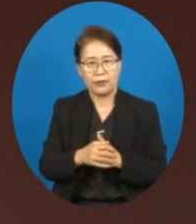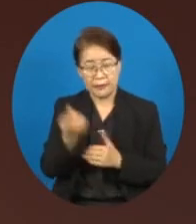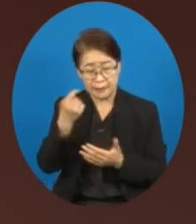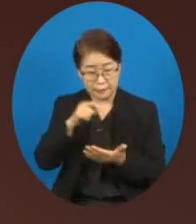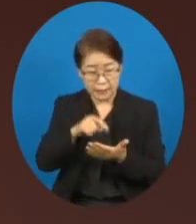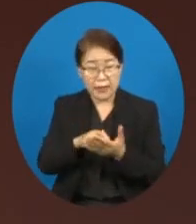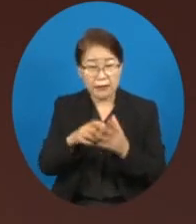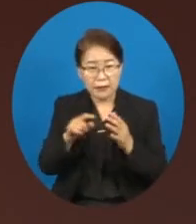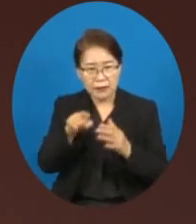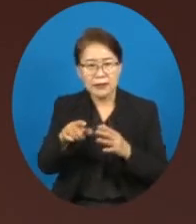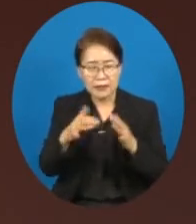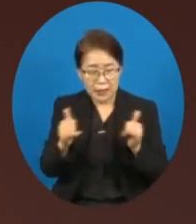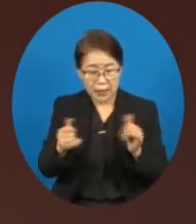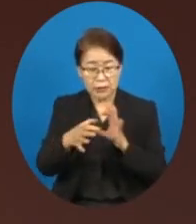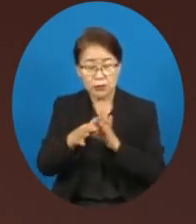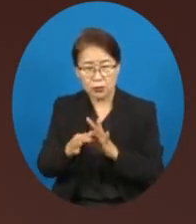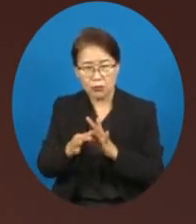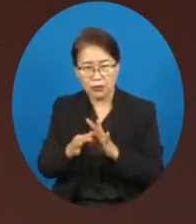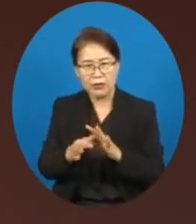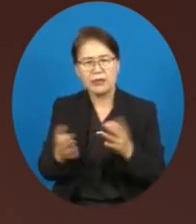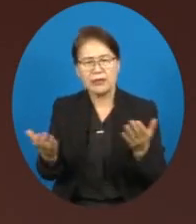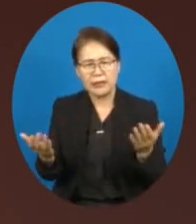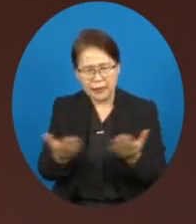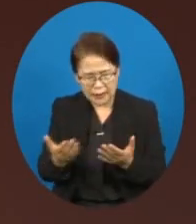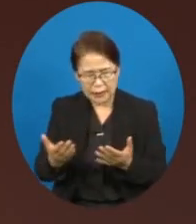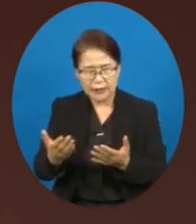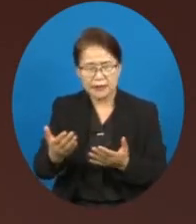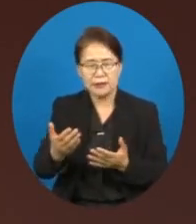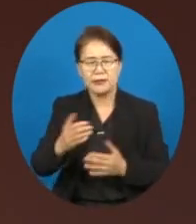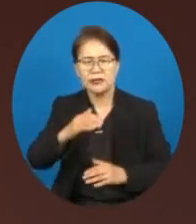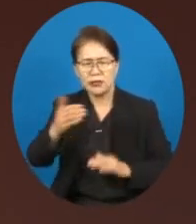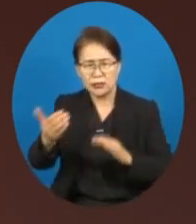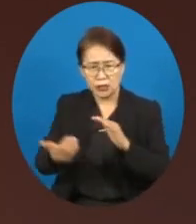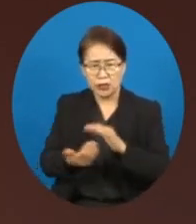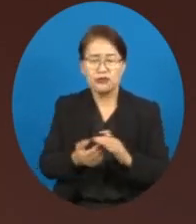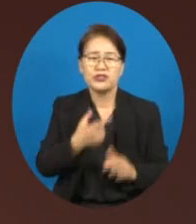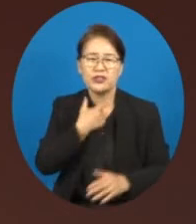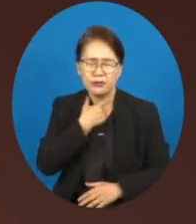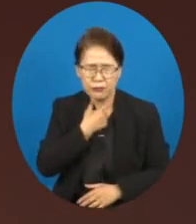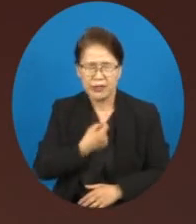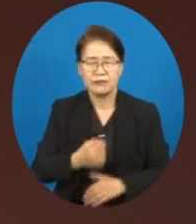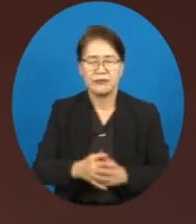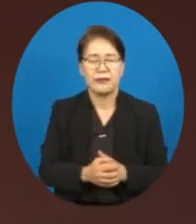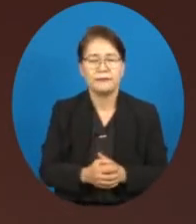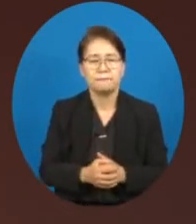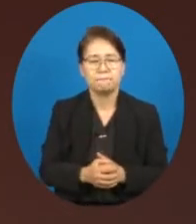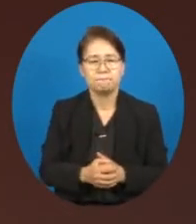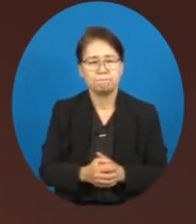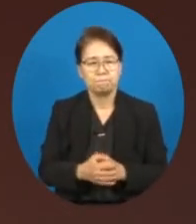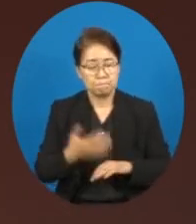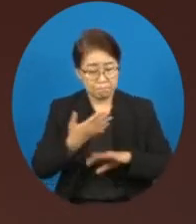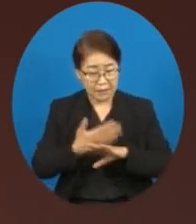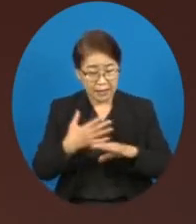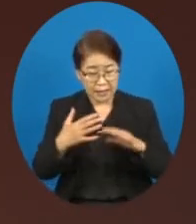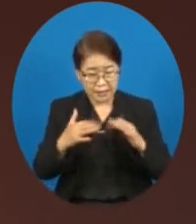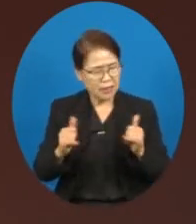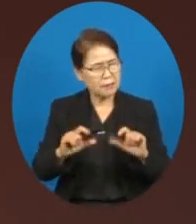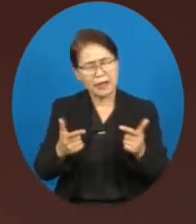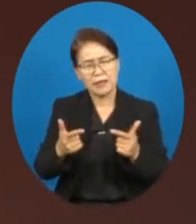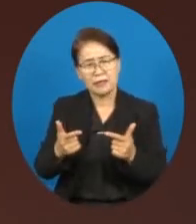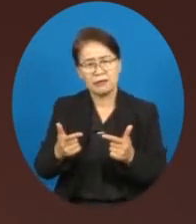그 사람을 통하여 그 일을 행하기를 원하신다는 것입니다. 다른 사람이 아닙니다.